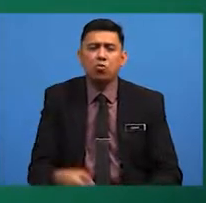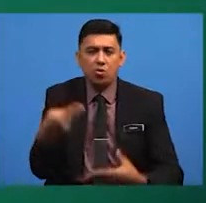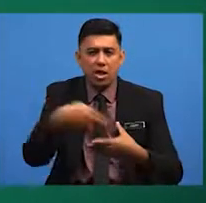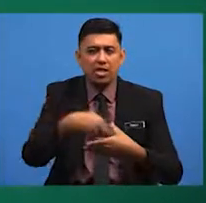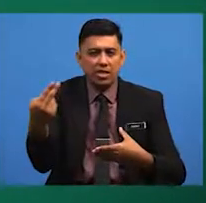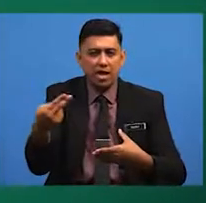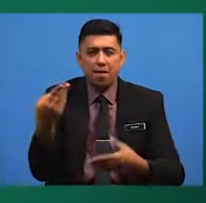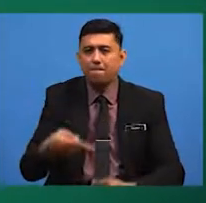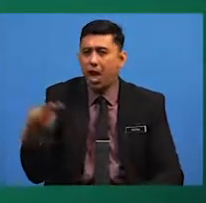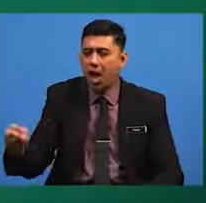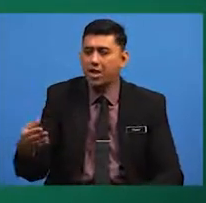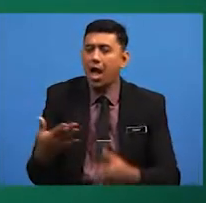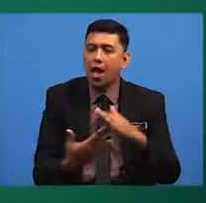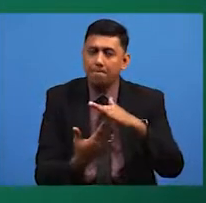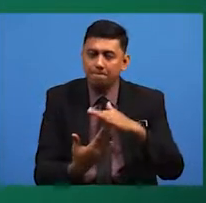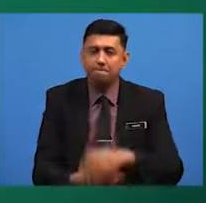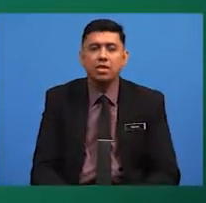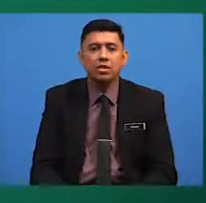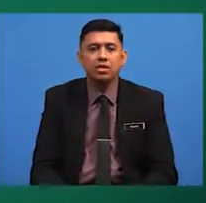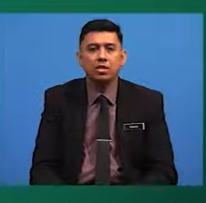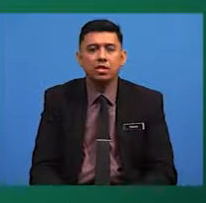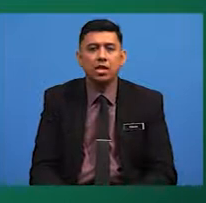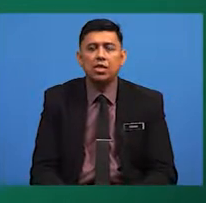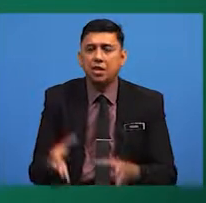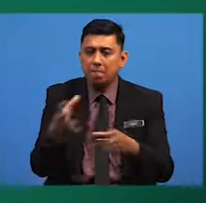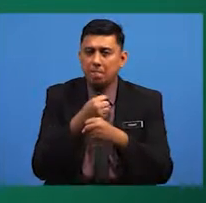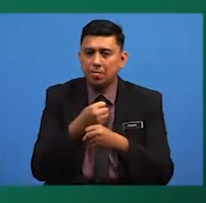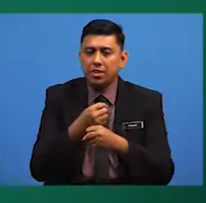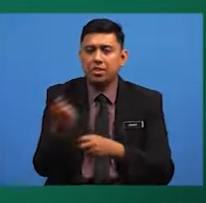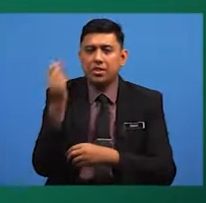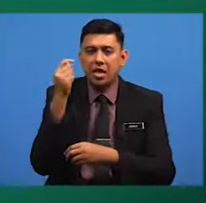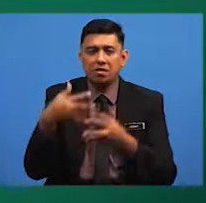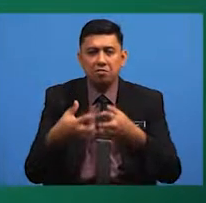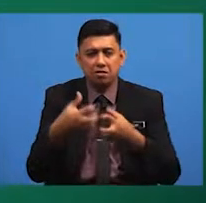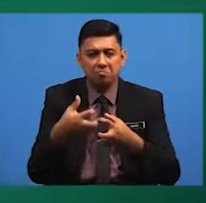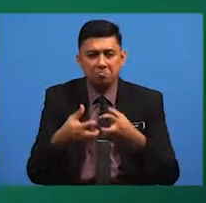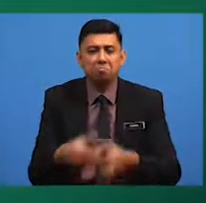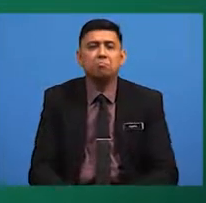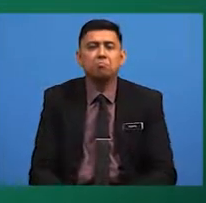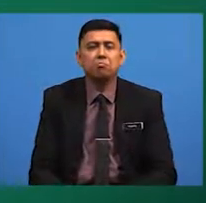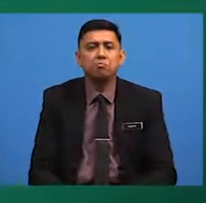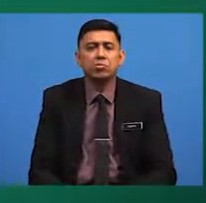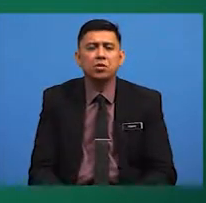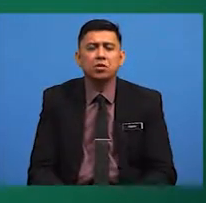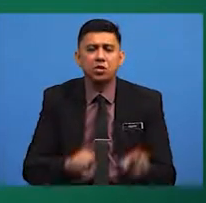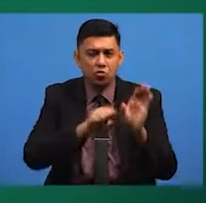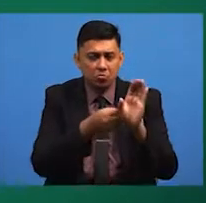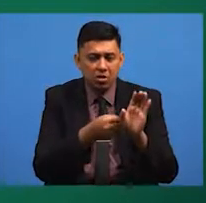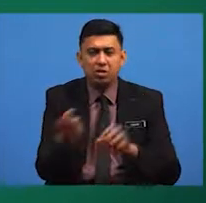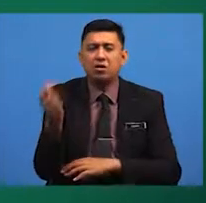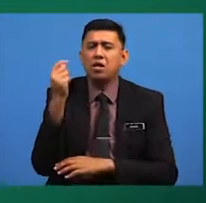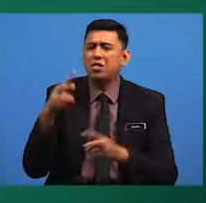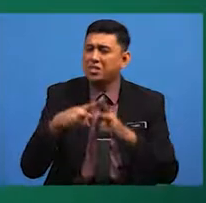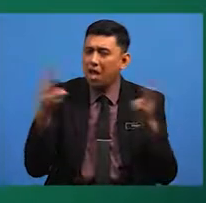bahan api dan menjana tenaga elektrik apa yang boleh cek buka tekan sumber tenaga ini